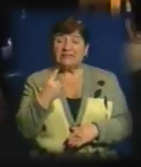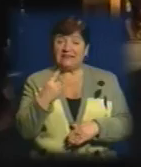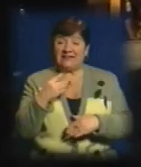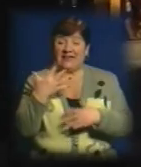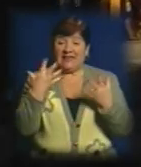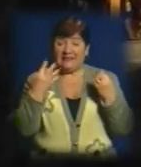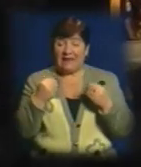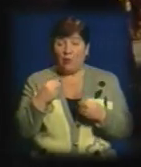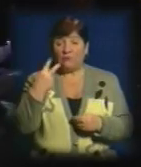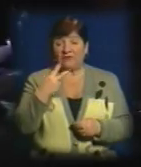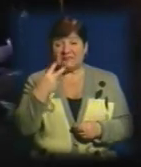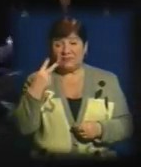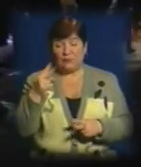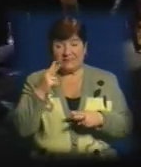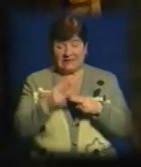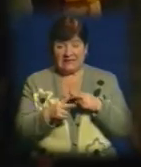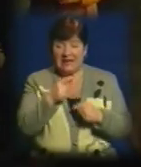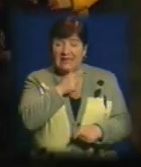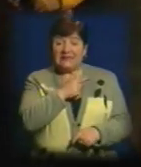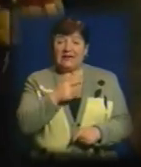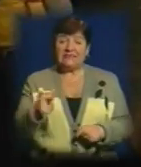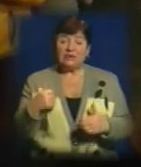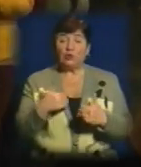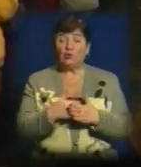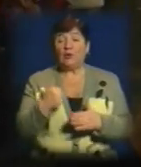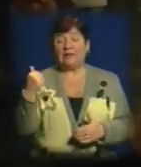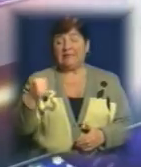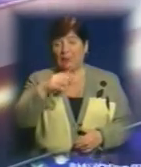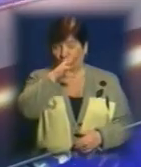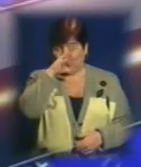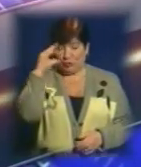завершують о 22-й годині. Триватиме фестиваль до недільної ночі.